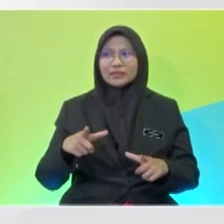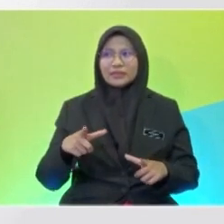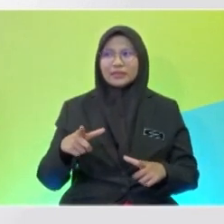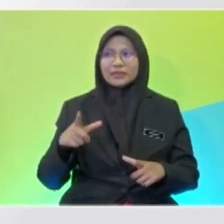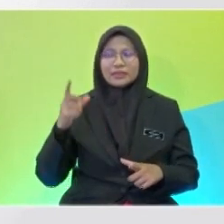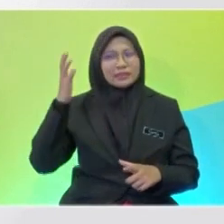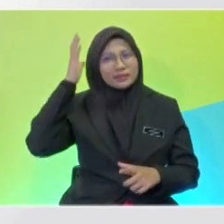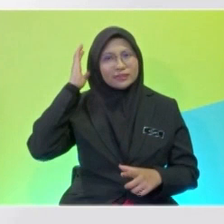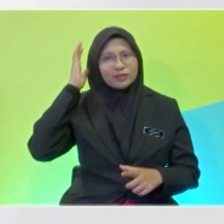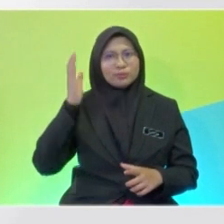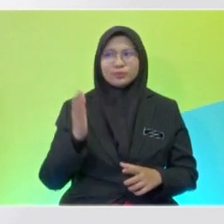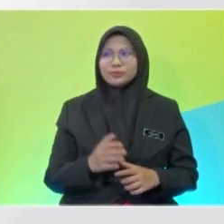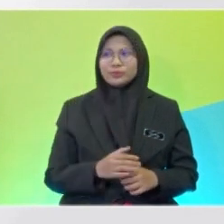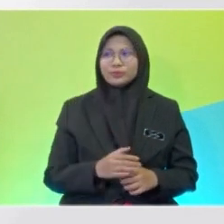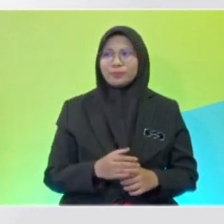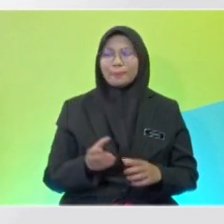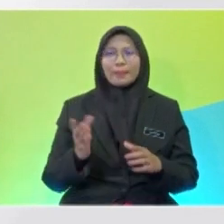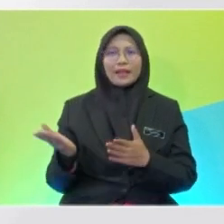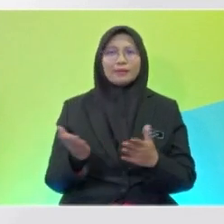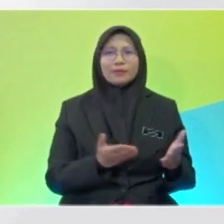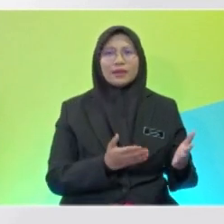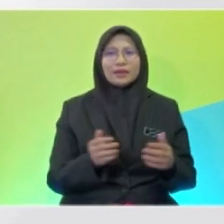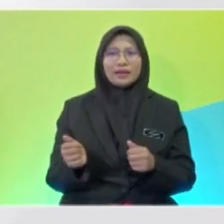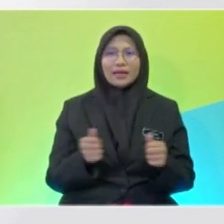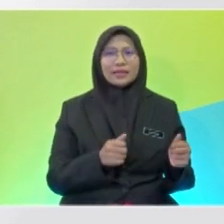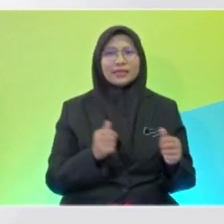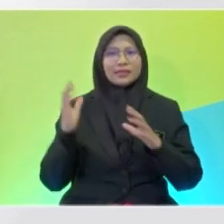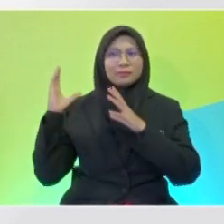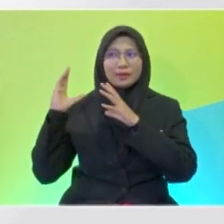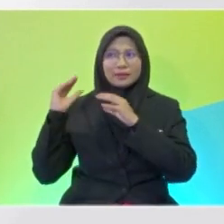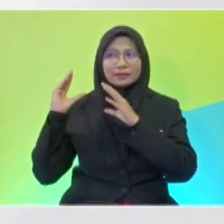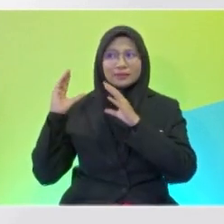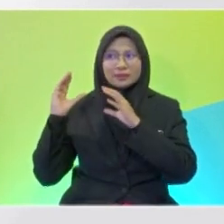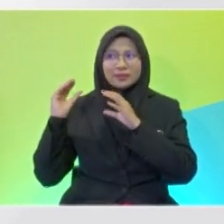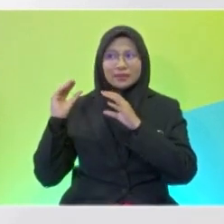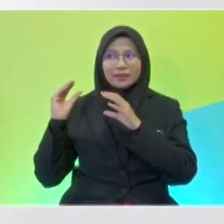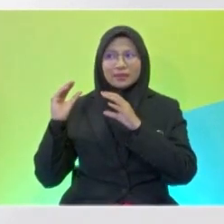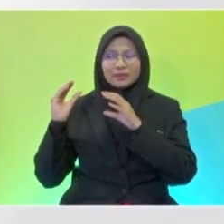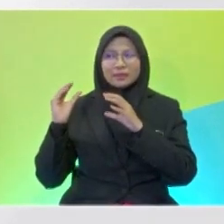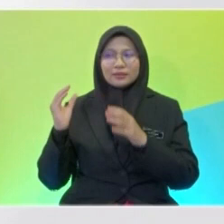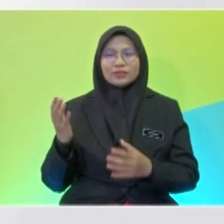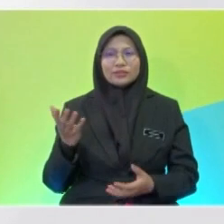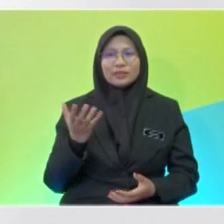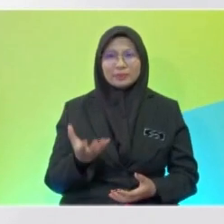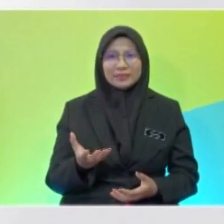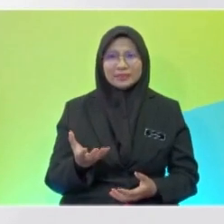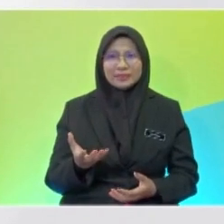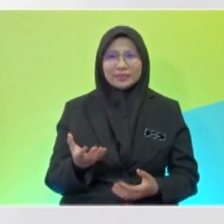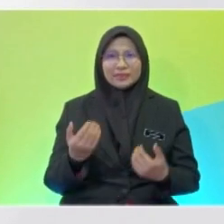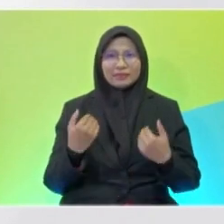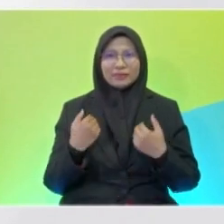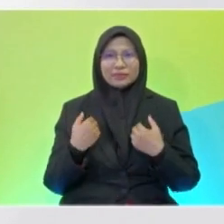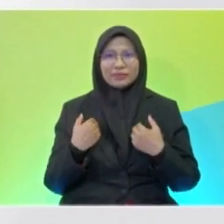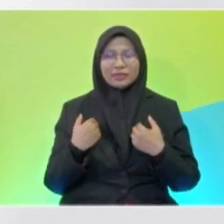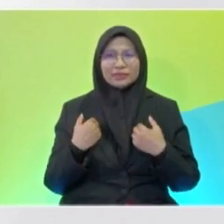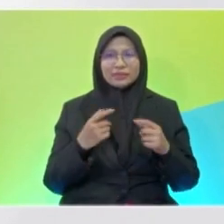di bawah katil dan mengalah sebagian kepala dengan plastik pakai buang atau tuang mandi jadi kita susun langkah